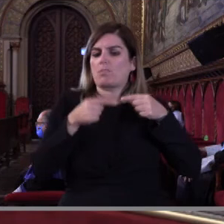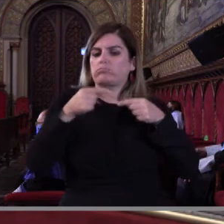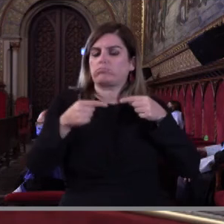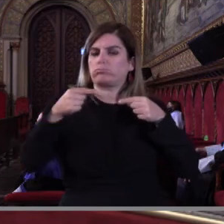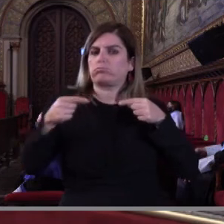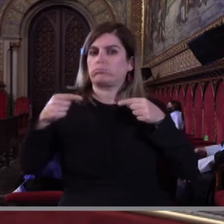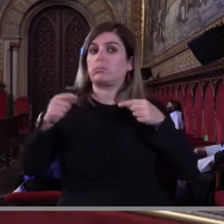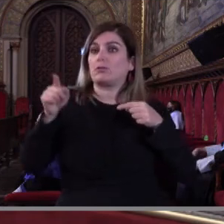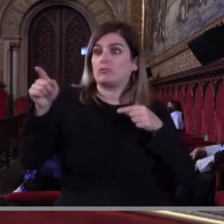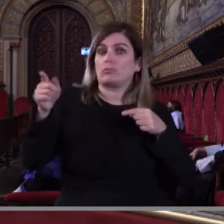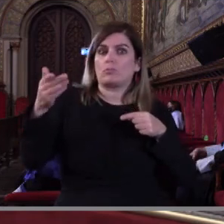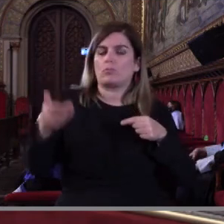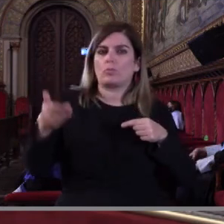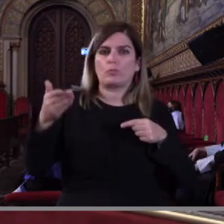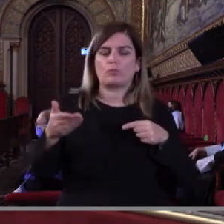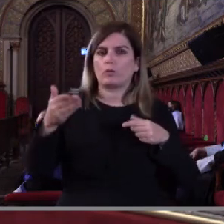termes macroeconòmics